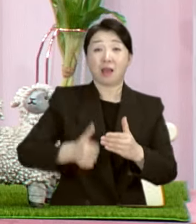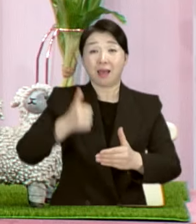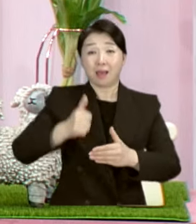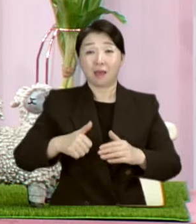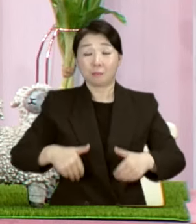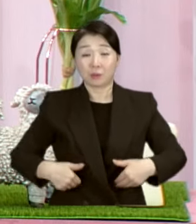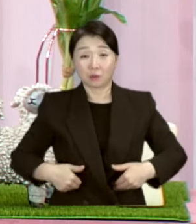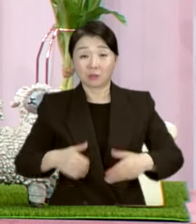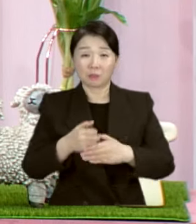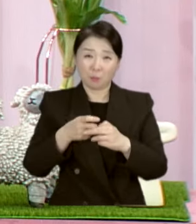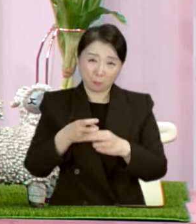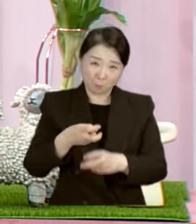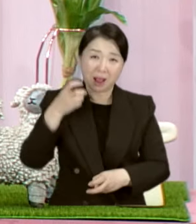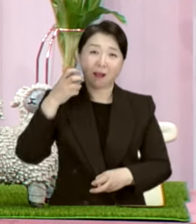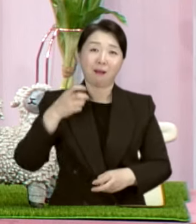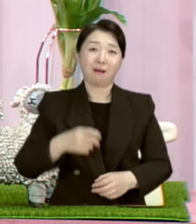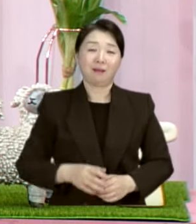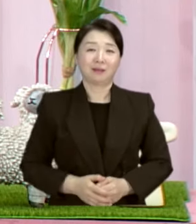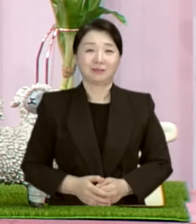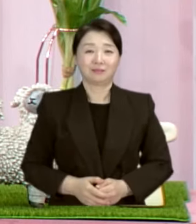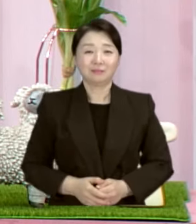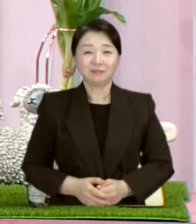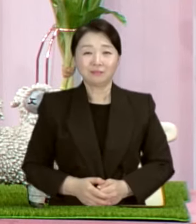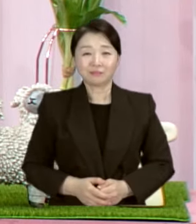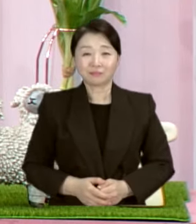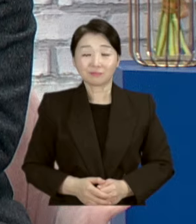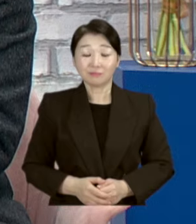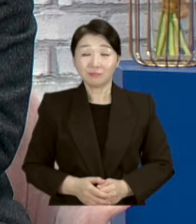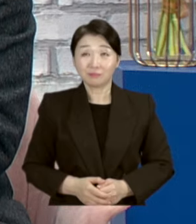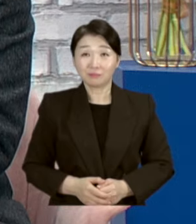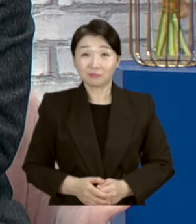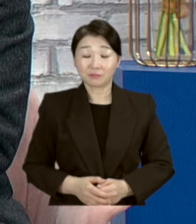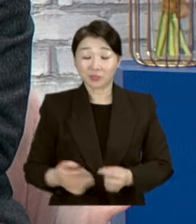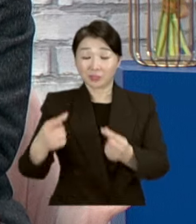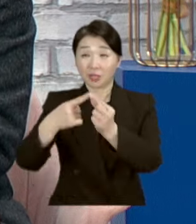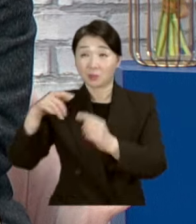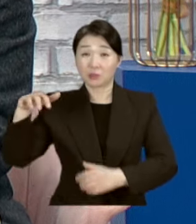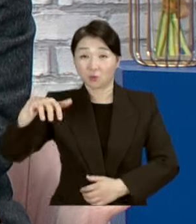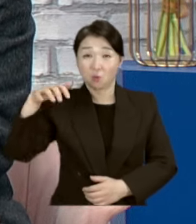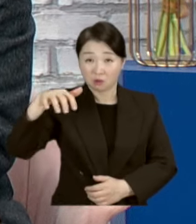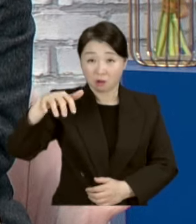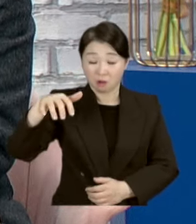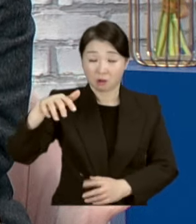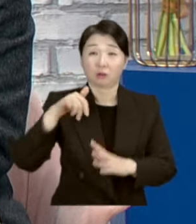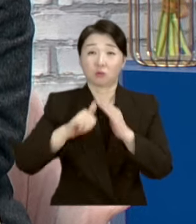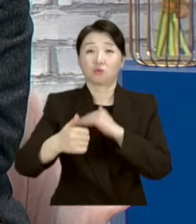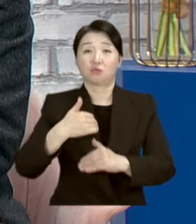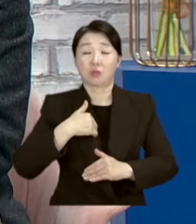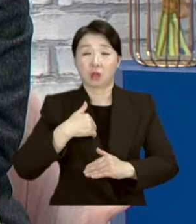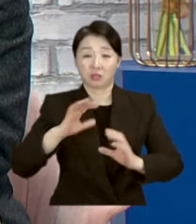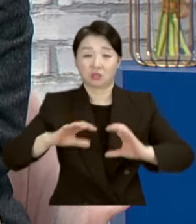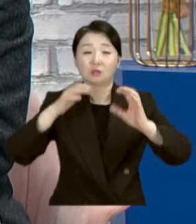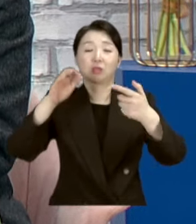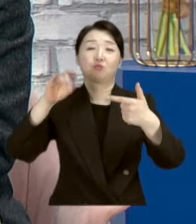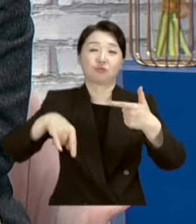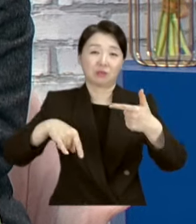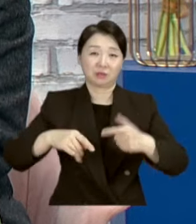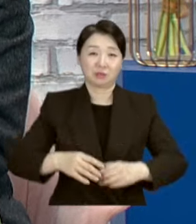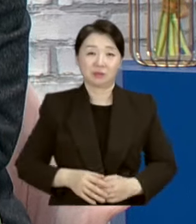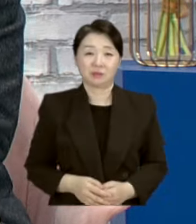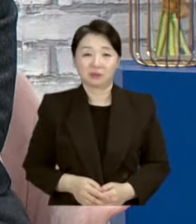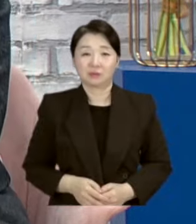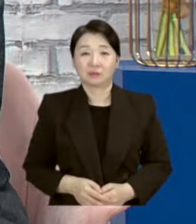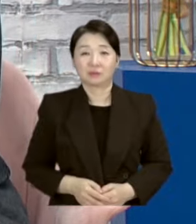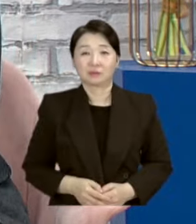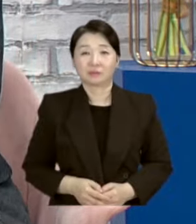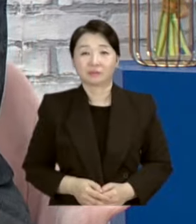되기 때문에 말랐어요. 아 그래요? 네. 최전방 네. 공격수로 전 세계 랭킹 6위까지 갔다. 네. 야.